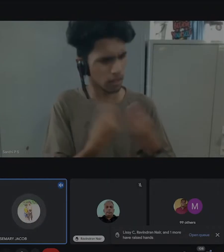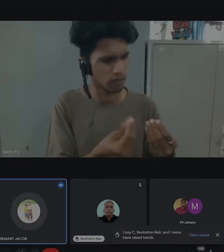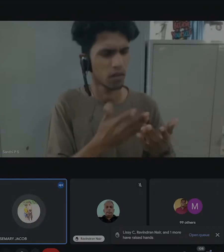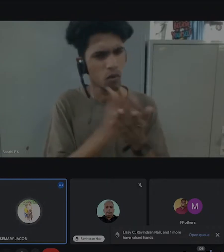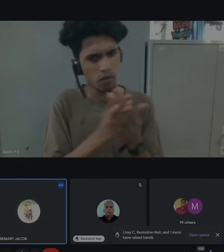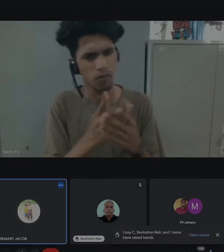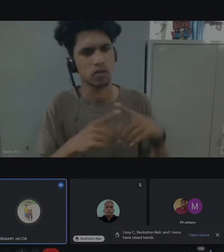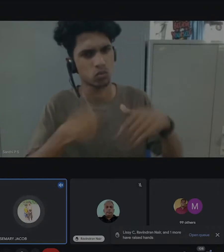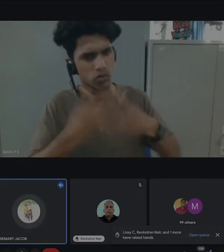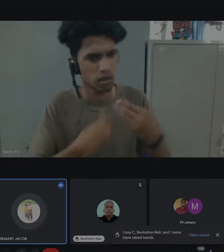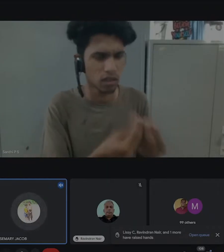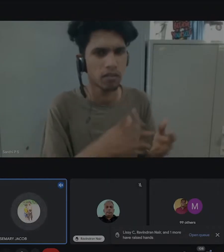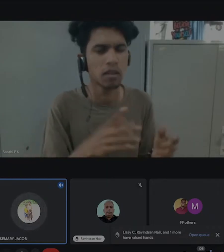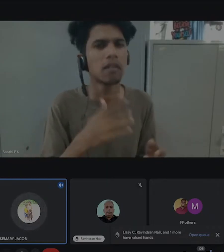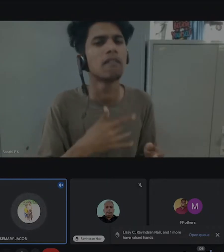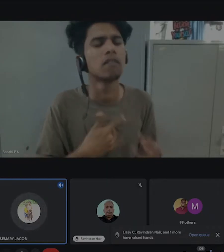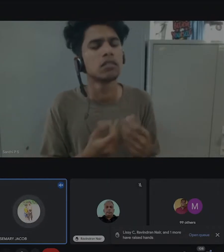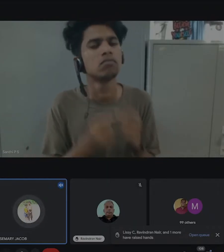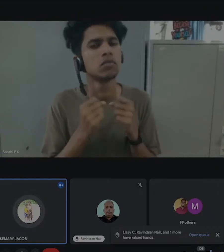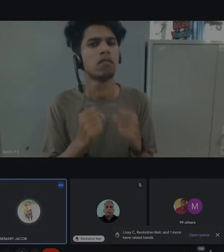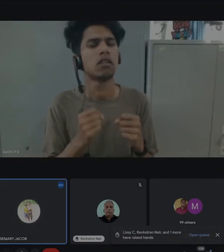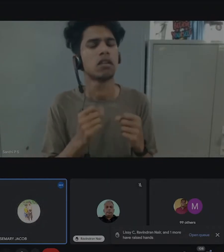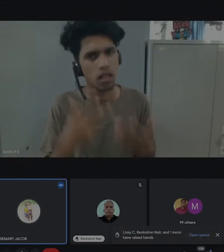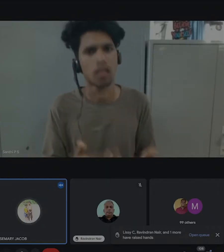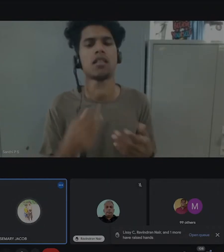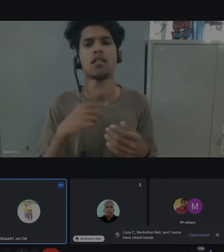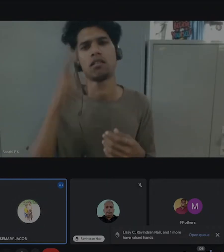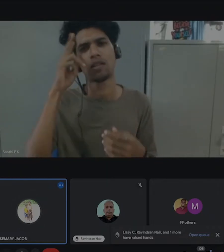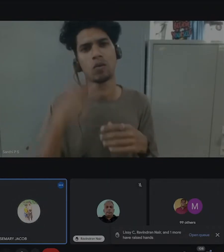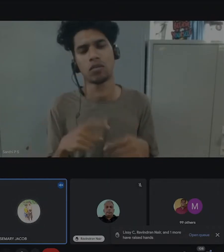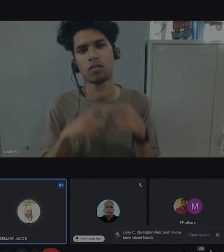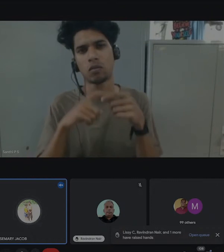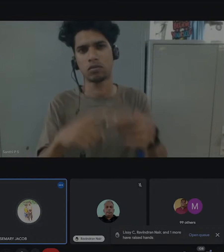എങ്കിൽ പോലും ഭയങ്കര ബുദ്ധിമുട്ടാണ്. അതുകൊണ്ടാണ് ചോദിച്ചത്.